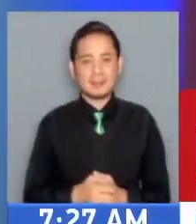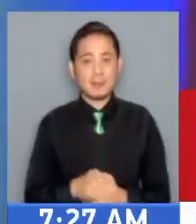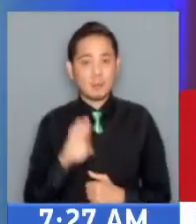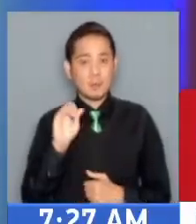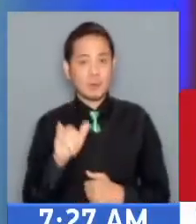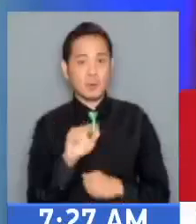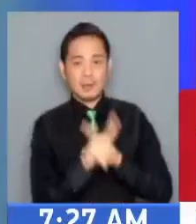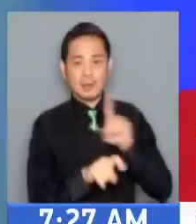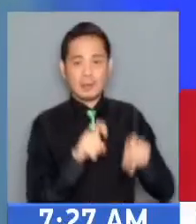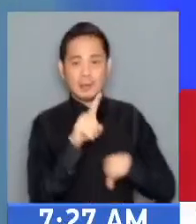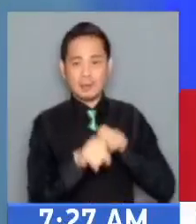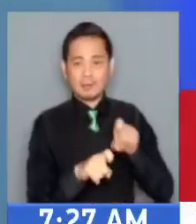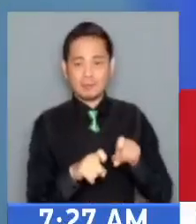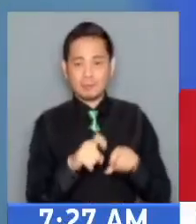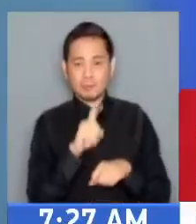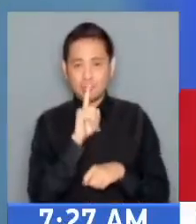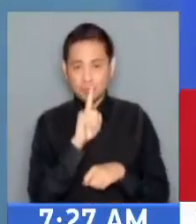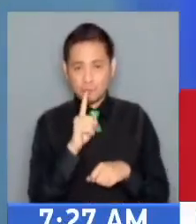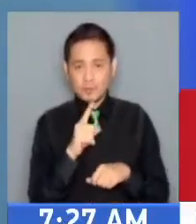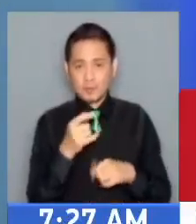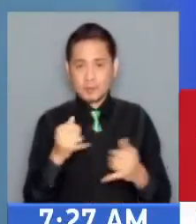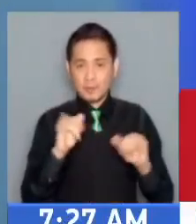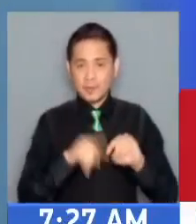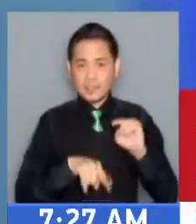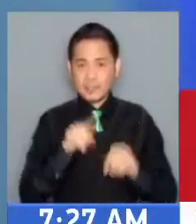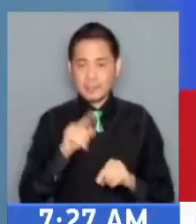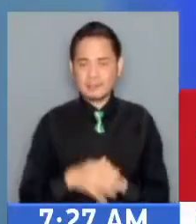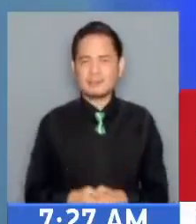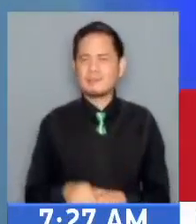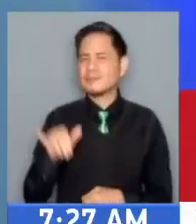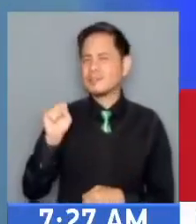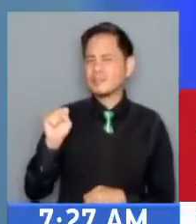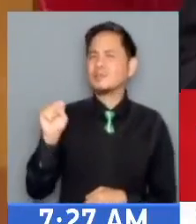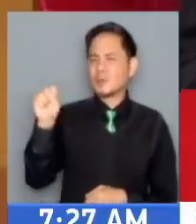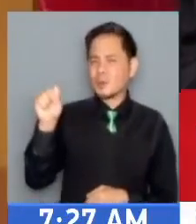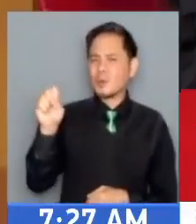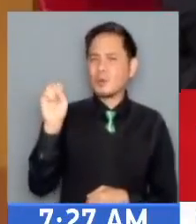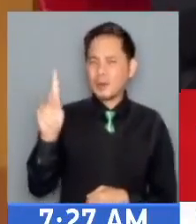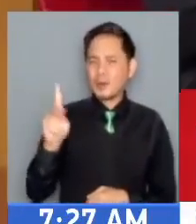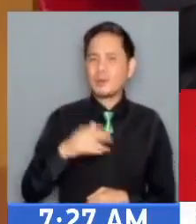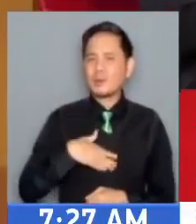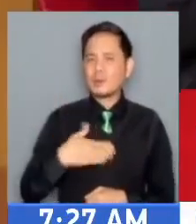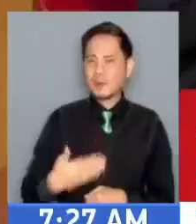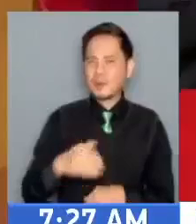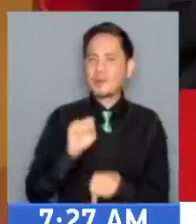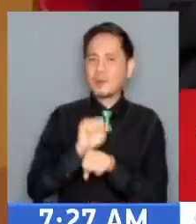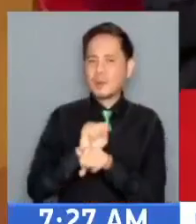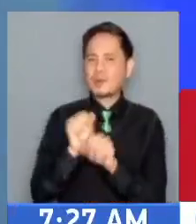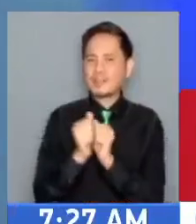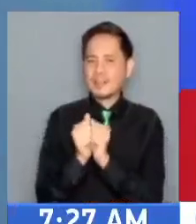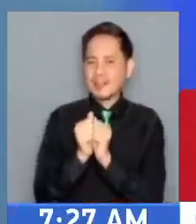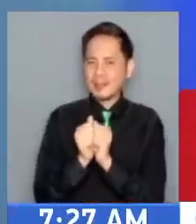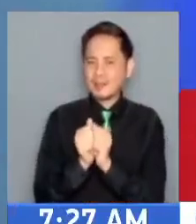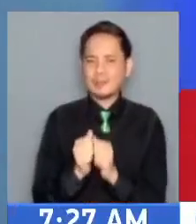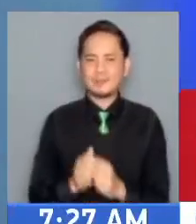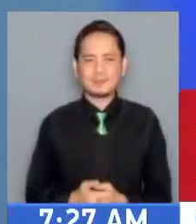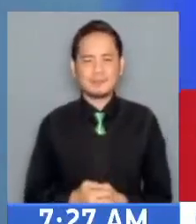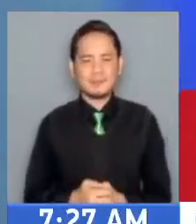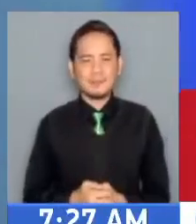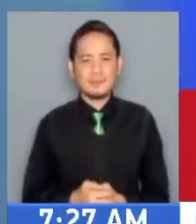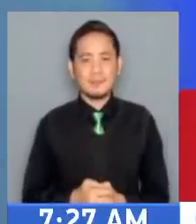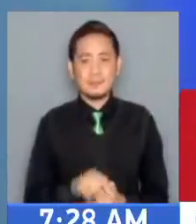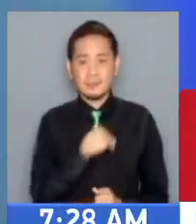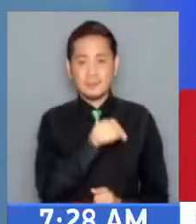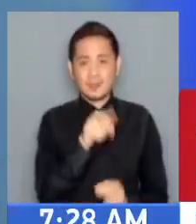na ba sila ni Julia. Sagot ni Joshua, okay naman sila at willing daw siyang makatrabaho ulit si Julia. Honored din si Joshua na mabansag